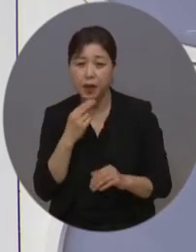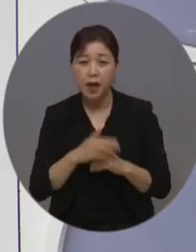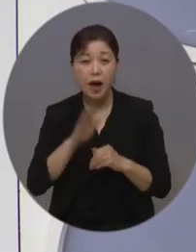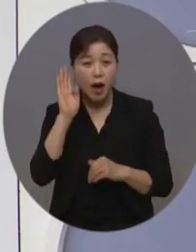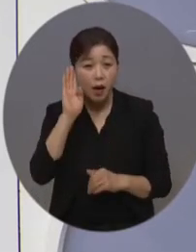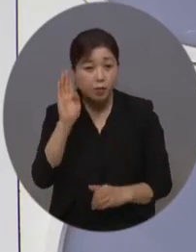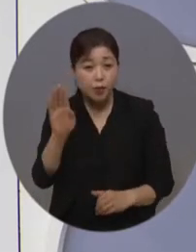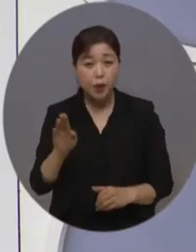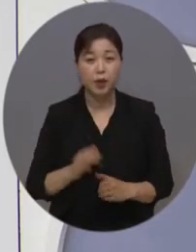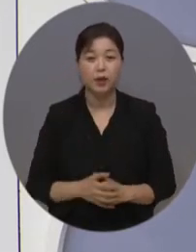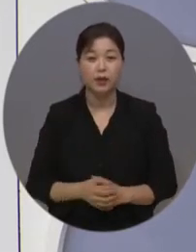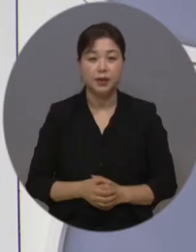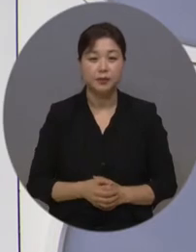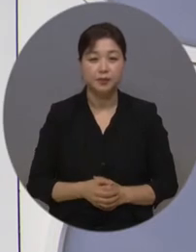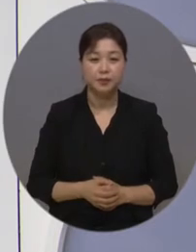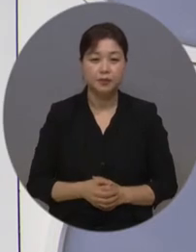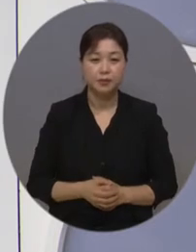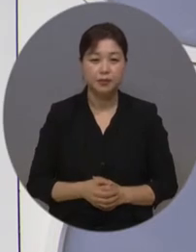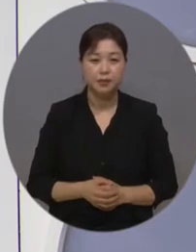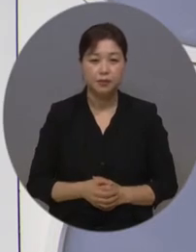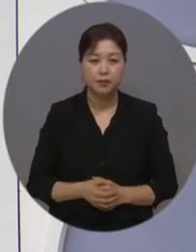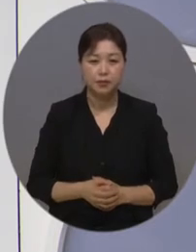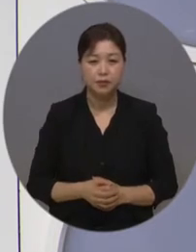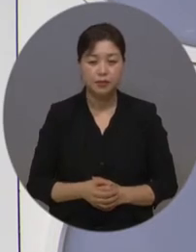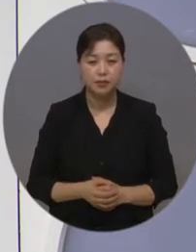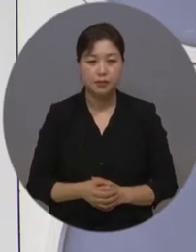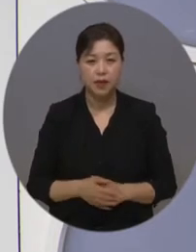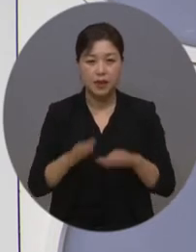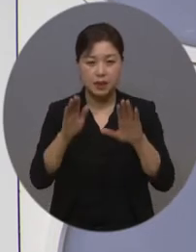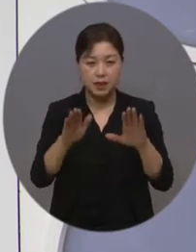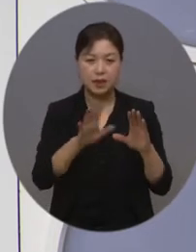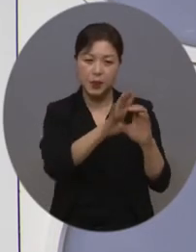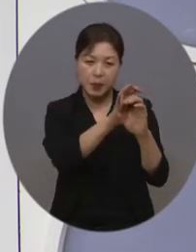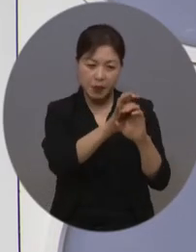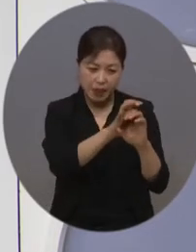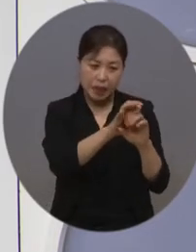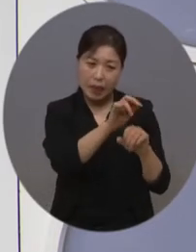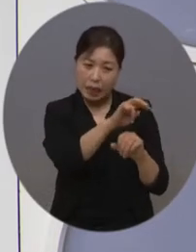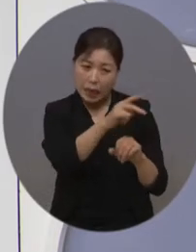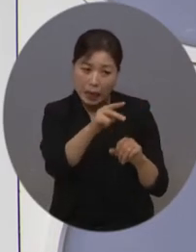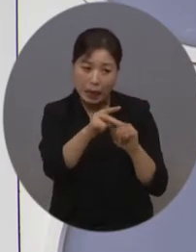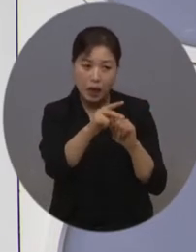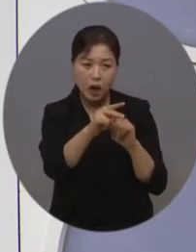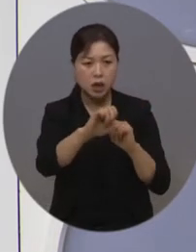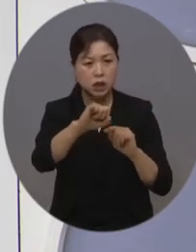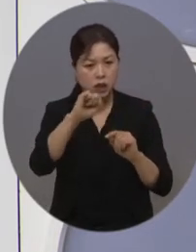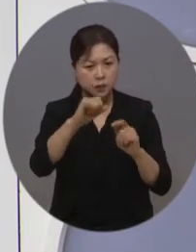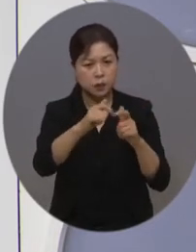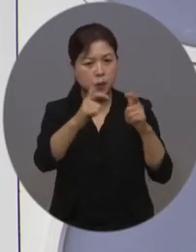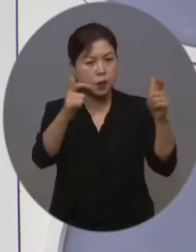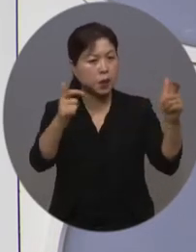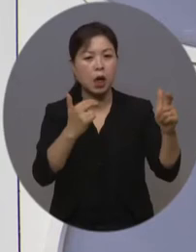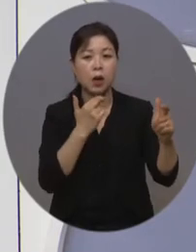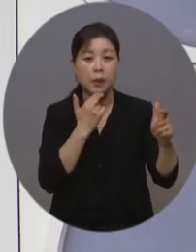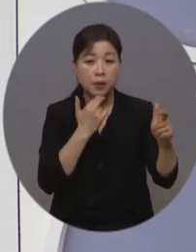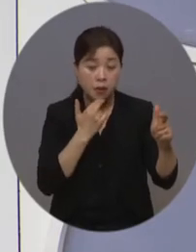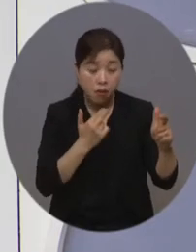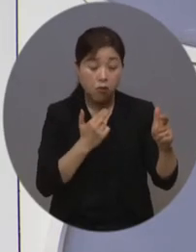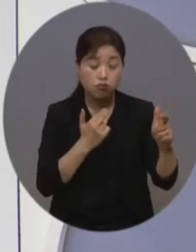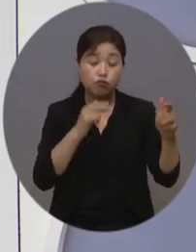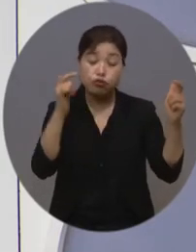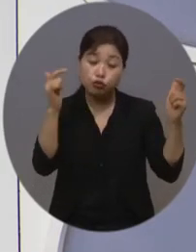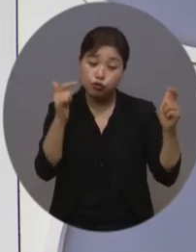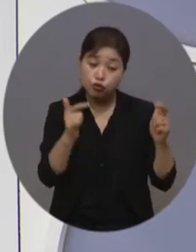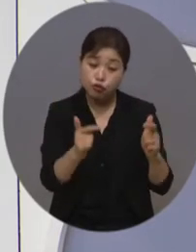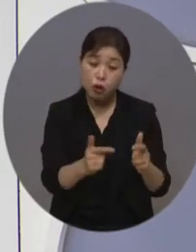뭐, 제가 보기에는 요번에 이 변종만 더 득세를 하지 않는다면은 이제 그럭저럭 이렇게 좀